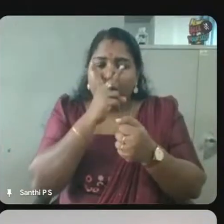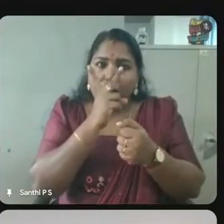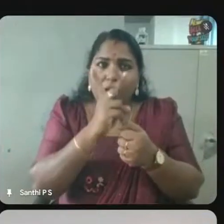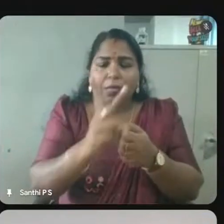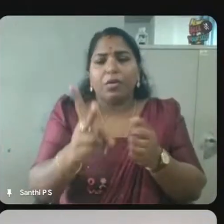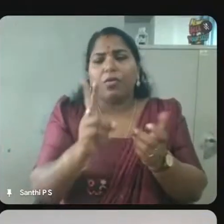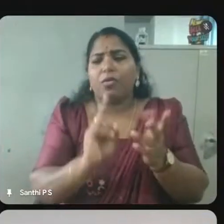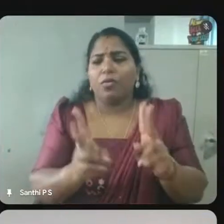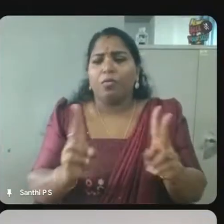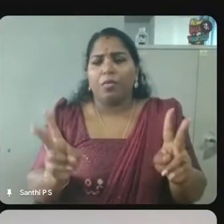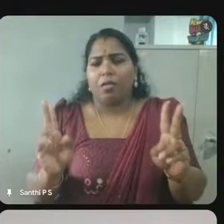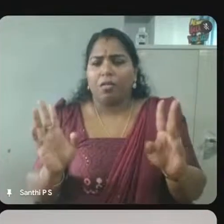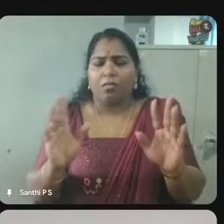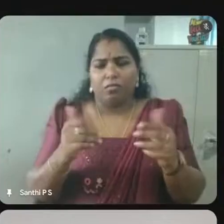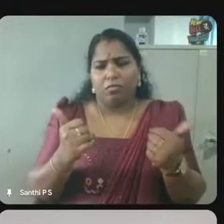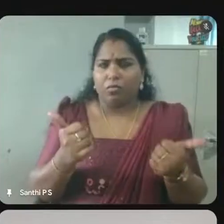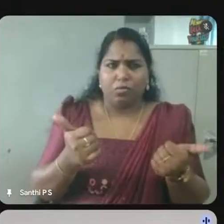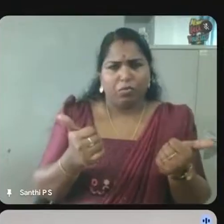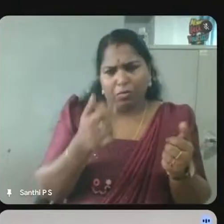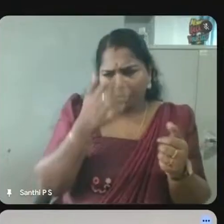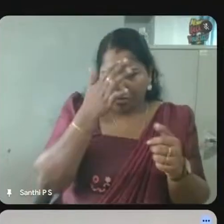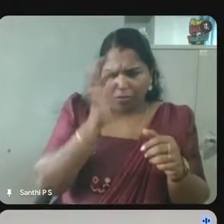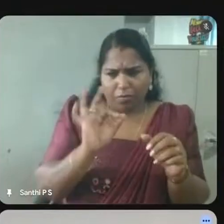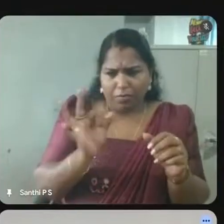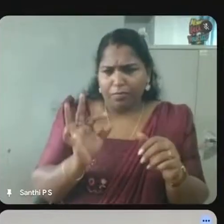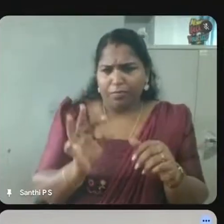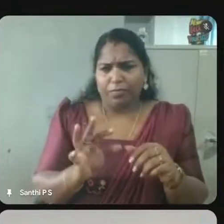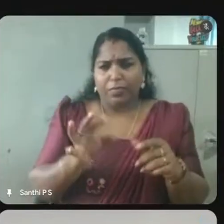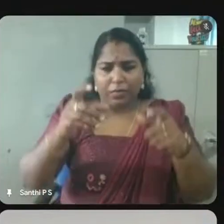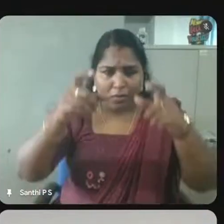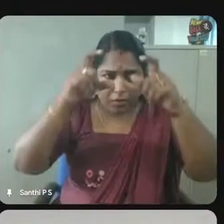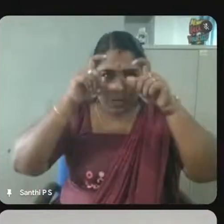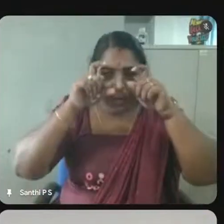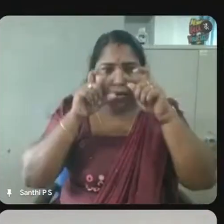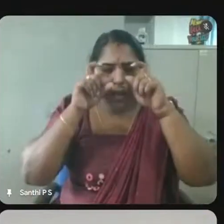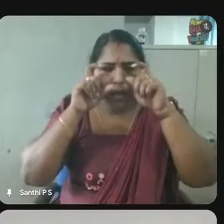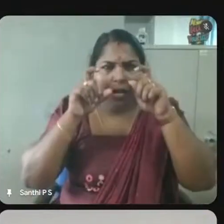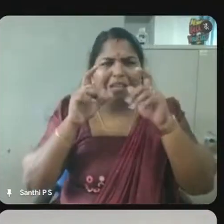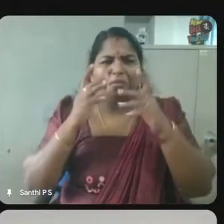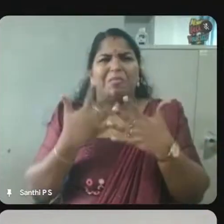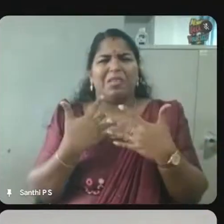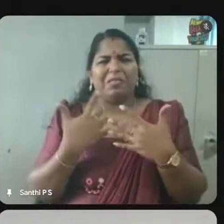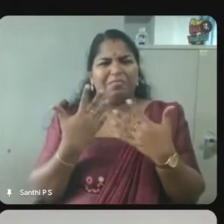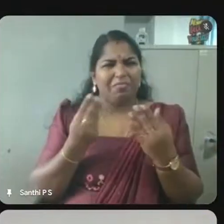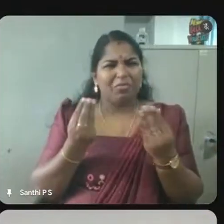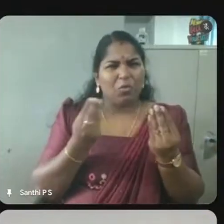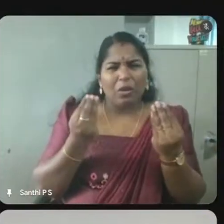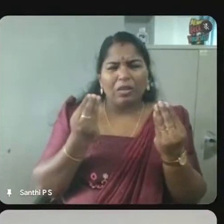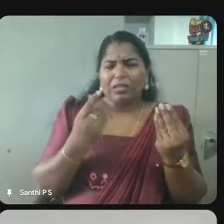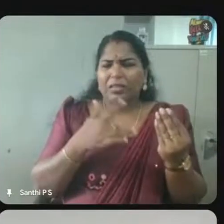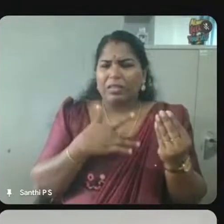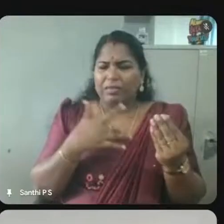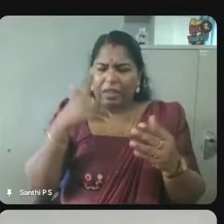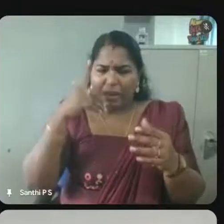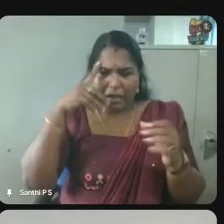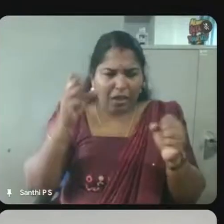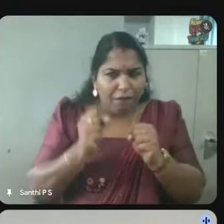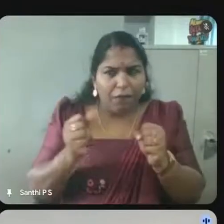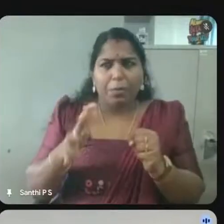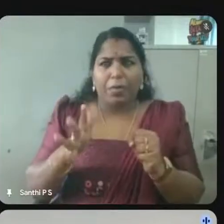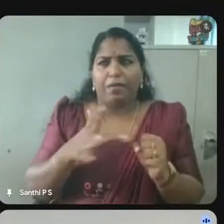വേയിൽ വിതൗട്ട് സ്പെക്ടാക്കിൾസ് ഓക്കെയാണ്. അതേസമയം വയ്ക്കുമ്പോഴത്തേക്ക് ചെറിയൊരു ഇറിറ്റേഷൻ, ചെറിയൊരു അസ്വസ്ഥത തോന്നും, അത് ഞാനടുത്ത്